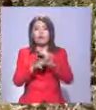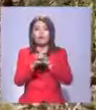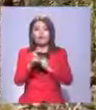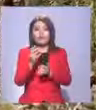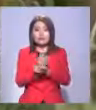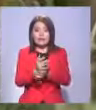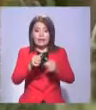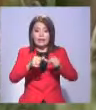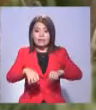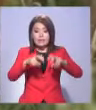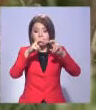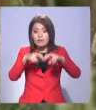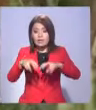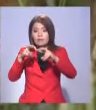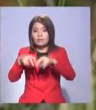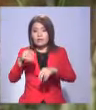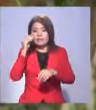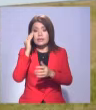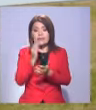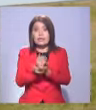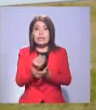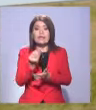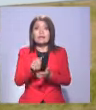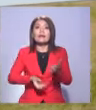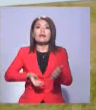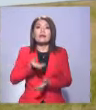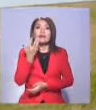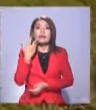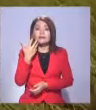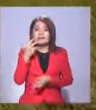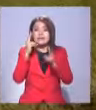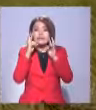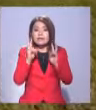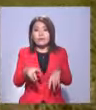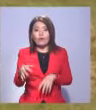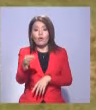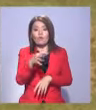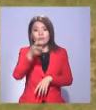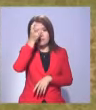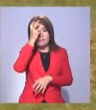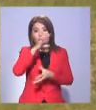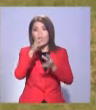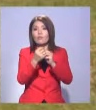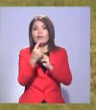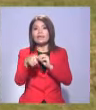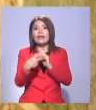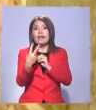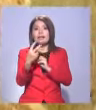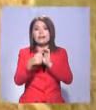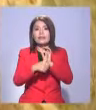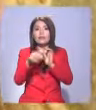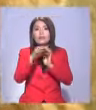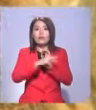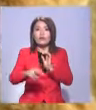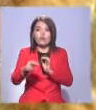тексерген комиссия дерегі осындай. Бірақ бұл қаржының қашан төленері белгісіз. Биыл облыстағы ақбөкендердің саны 2,6 миллионнан асат